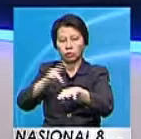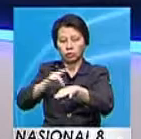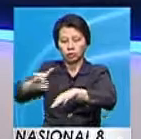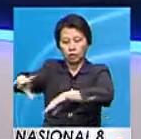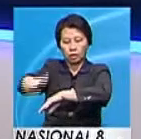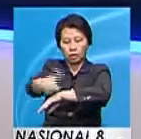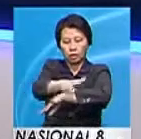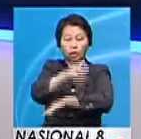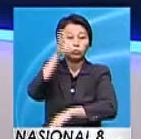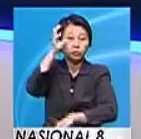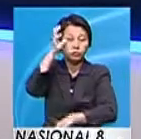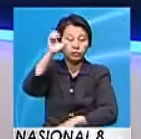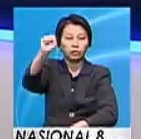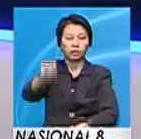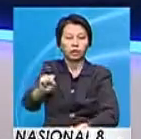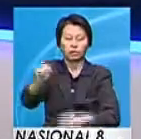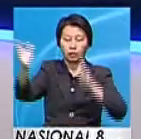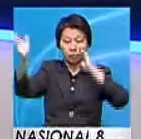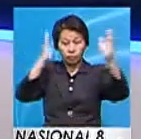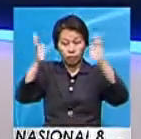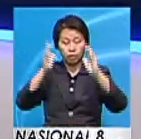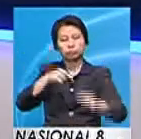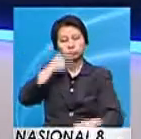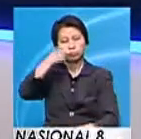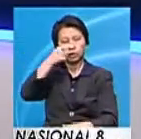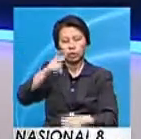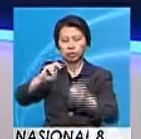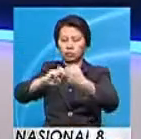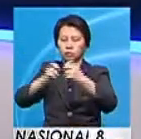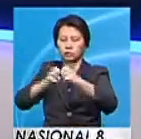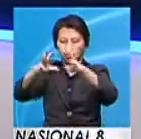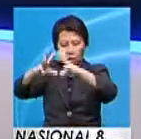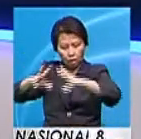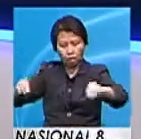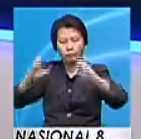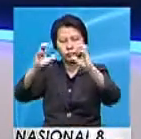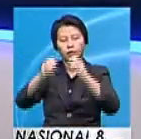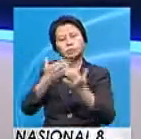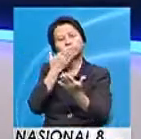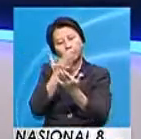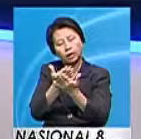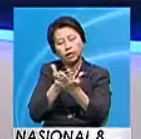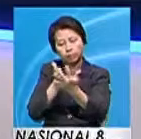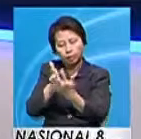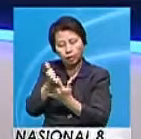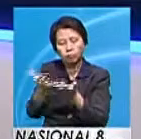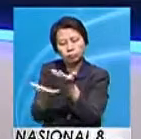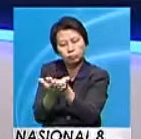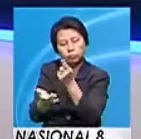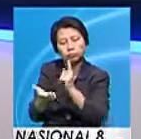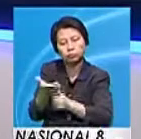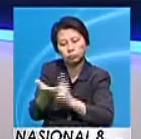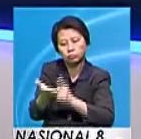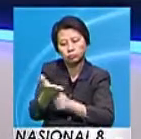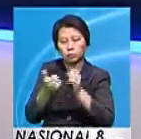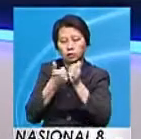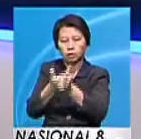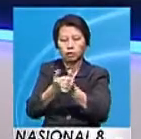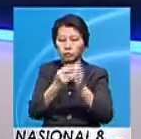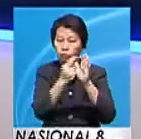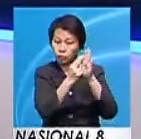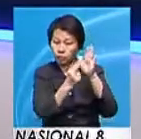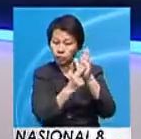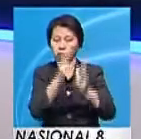China Selatan. Malaysia mengulangi pendirian agar isu itu ditangani secara aman dan melalui proses rundingan berlandaskan